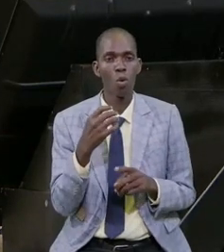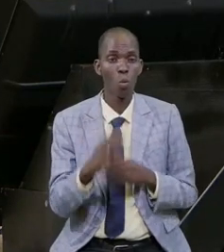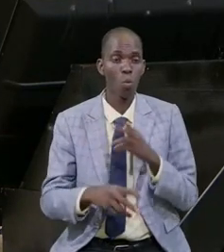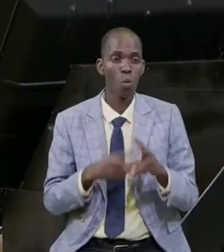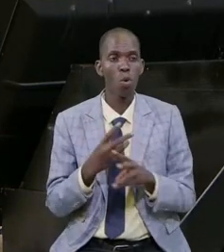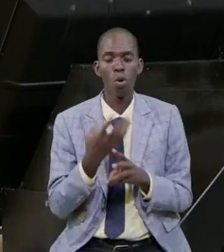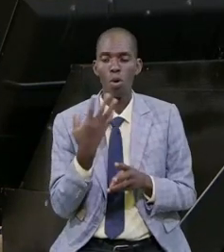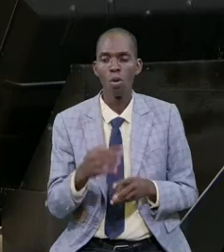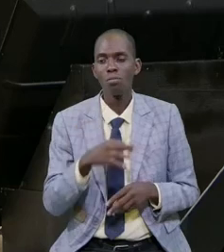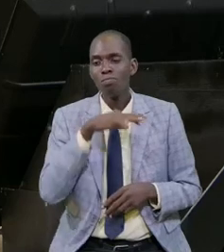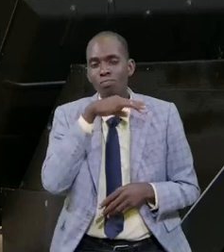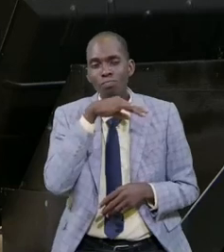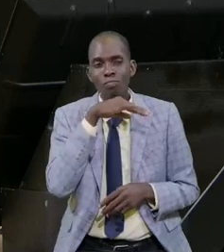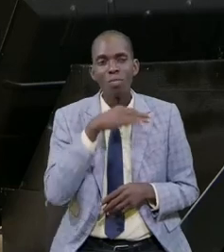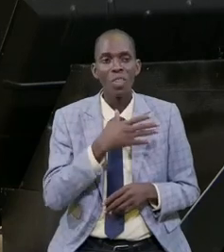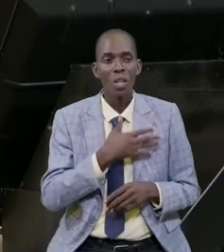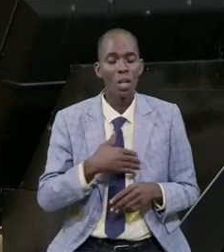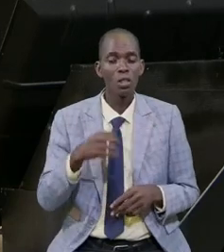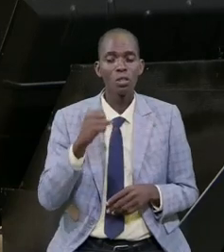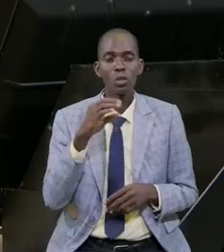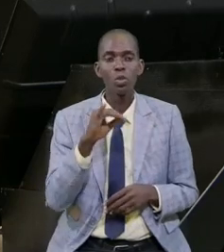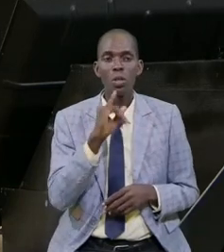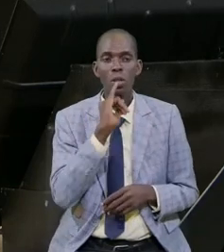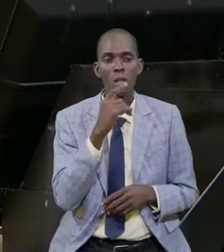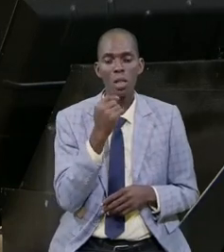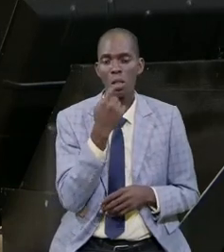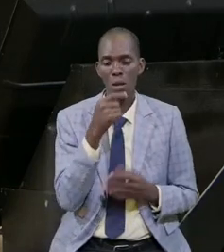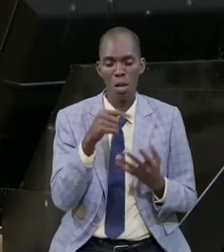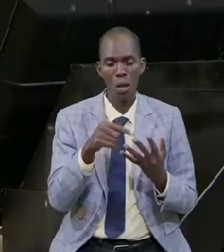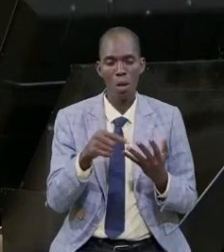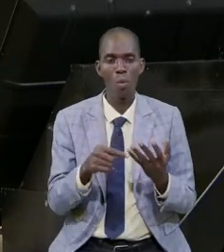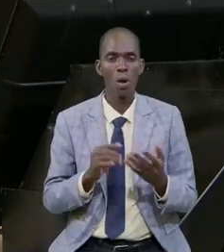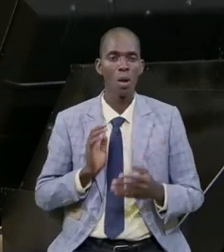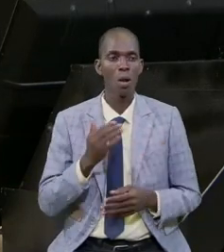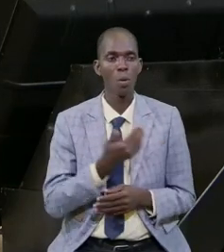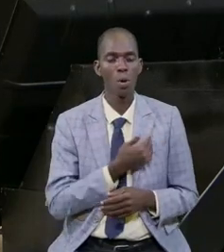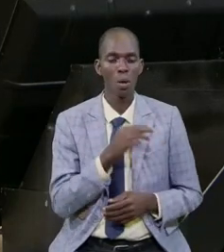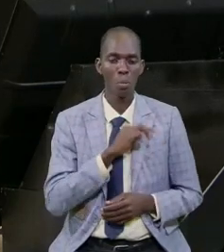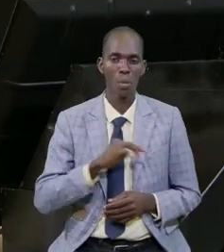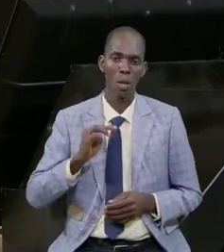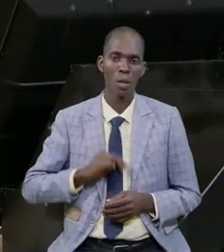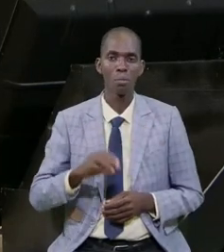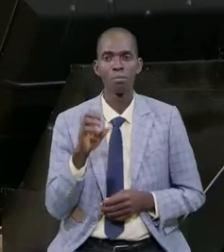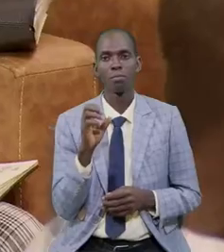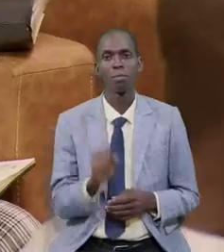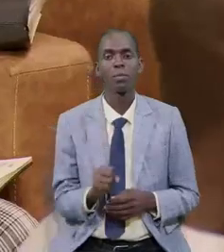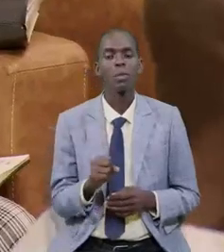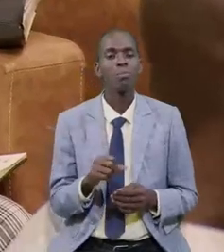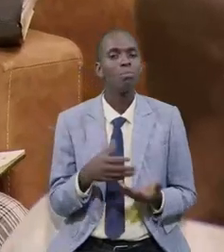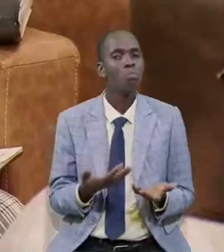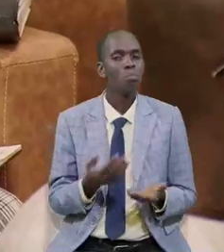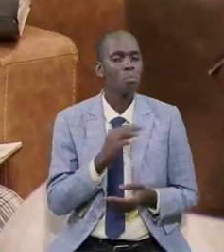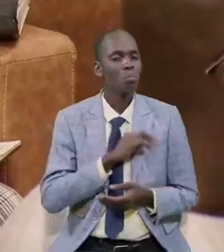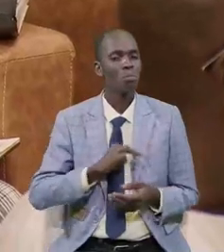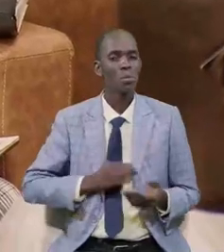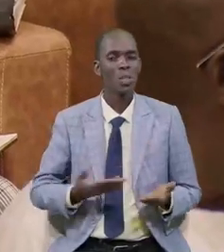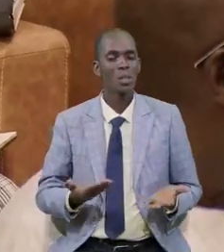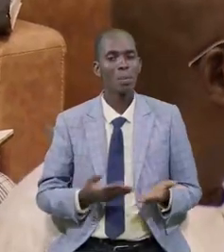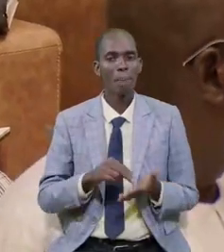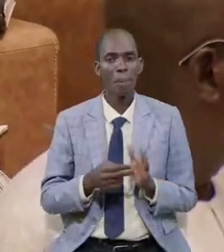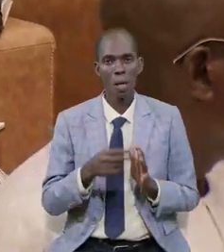monde d'iniquité. La langue est placée parmi nos membres. Parmi nos membres, cela parle des